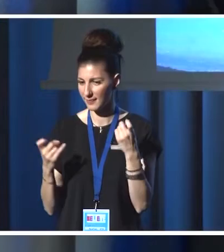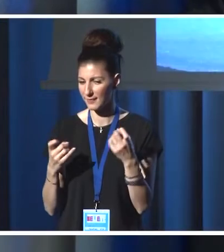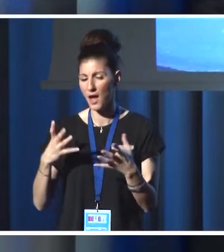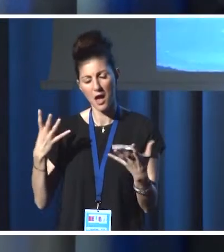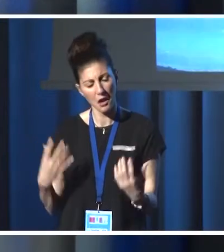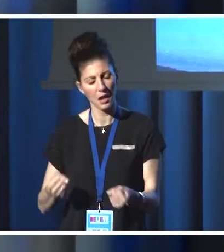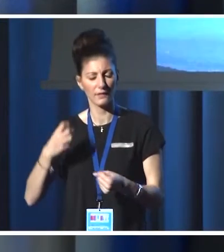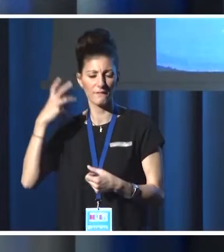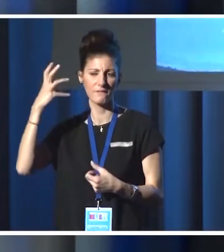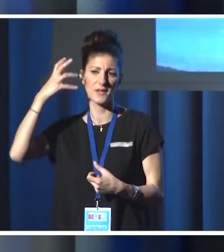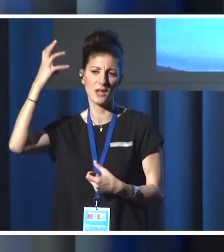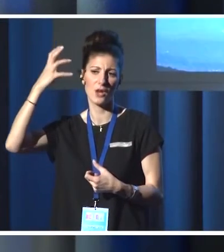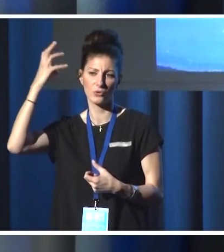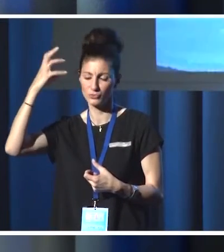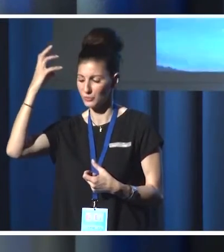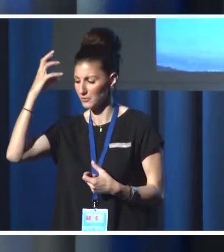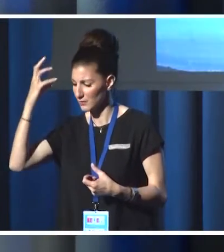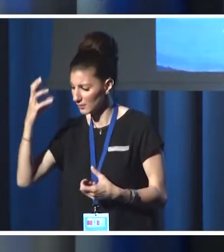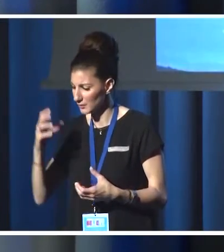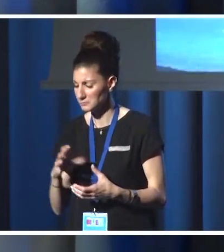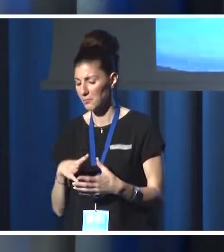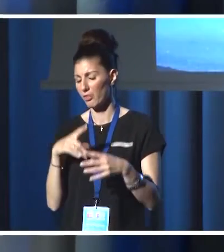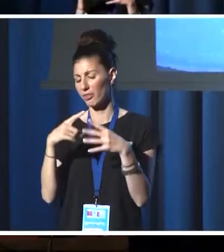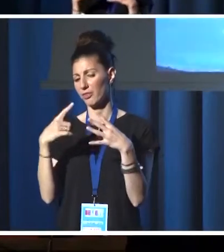άποψη πολλές πλευρές